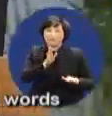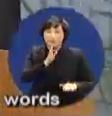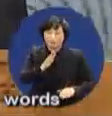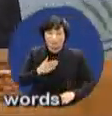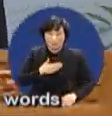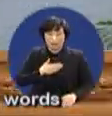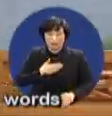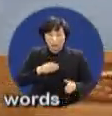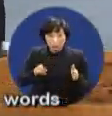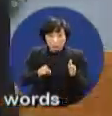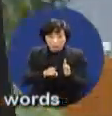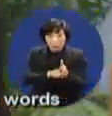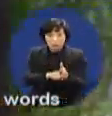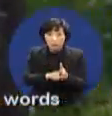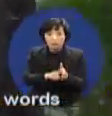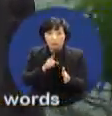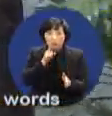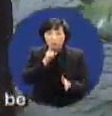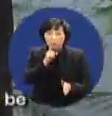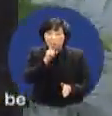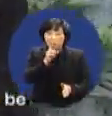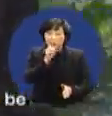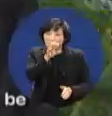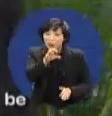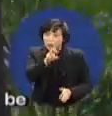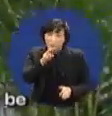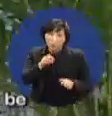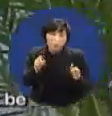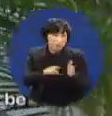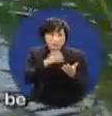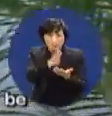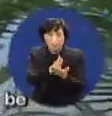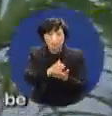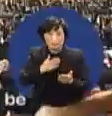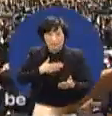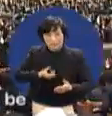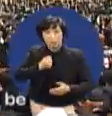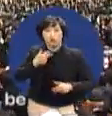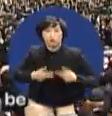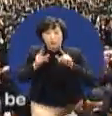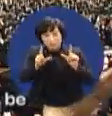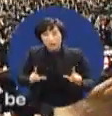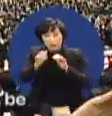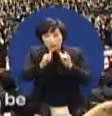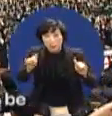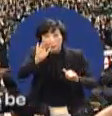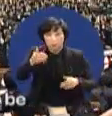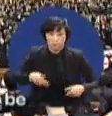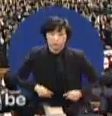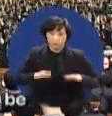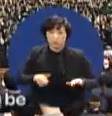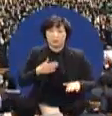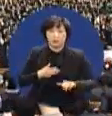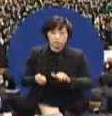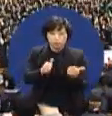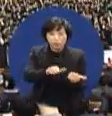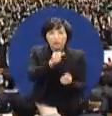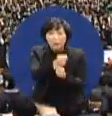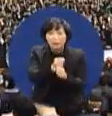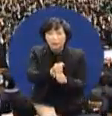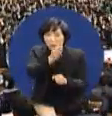내가 믿는 말만 믿지 않게 하시고 가지고 누리는 자 되어서 오늘 나를 죽이는 질병에 떠나가게